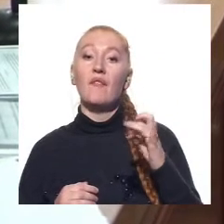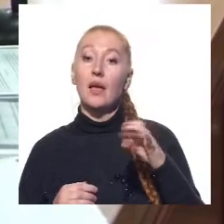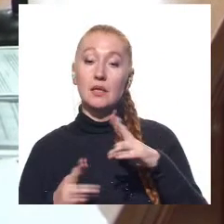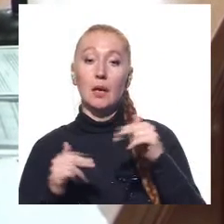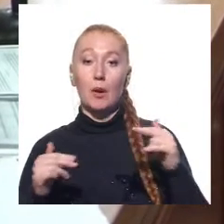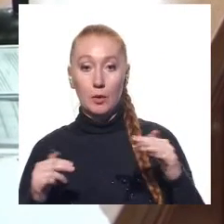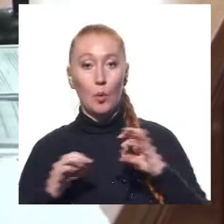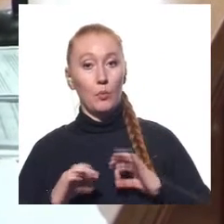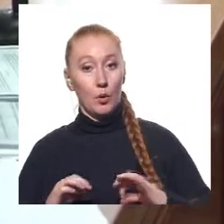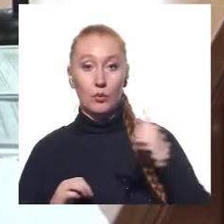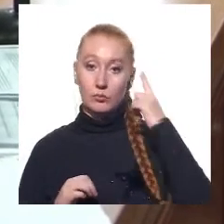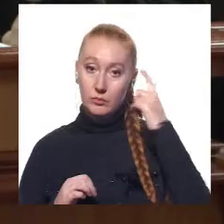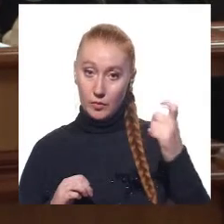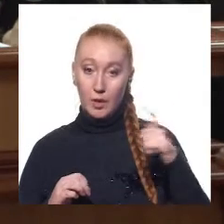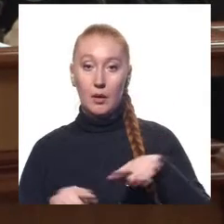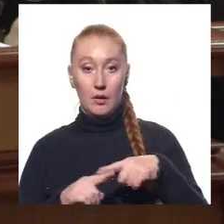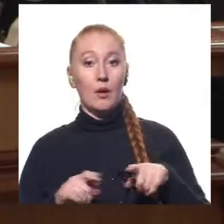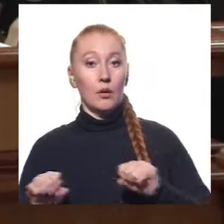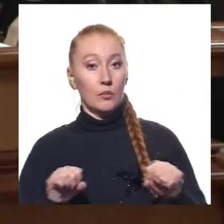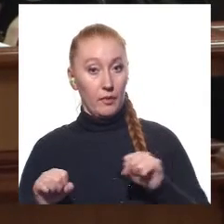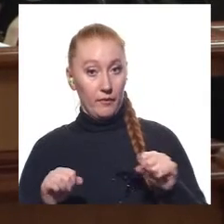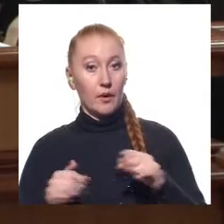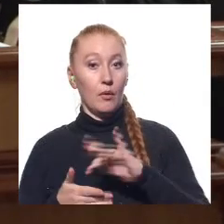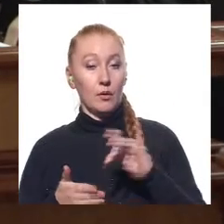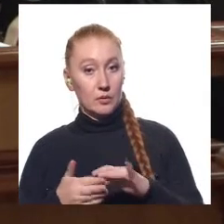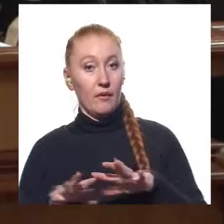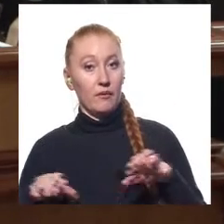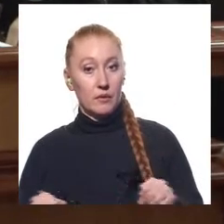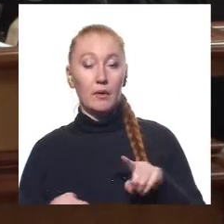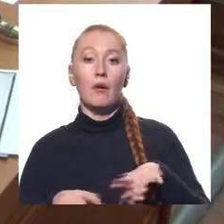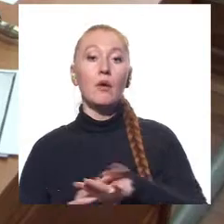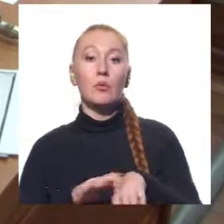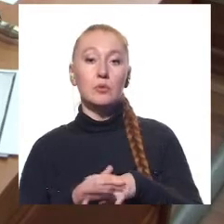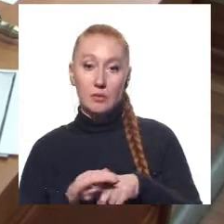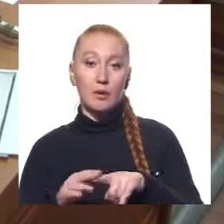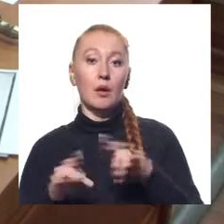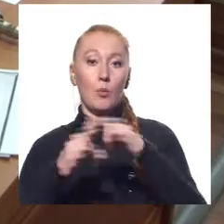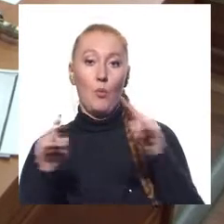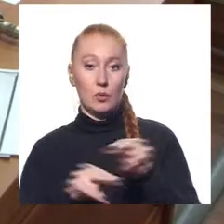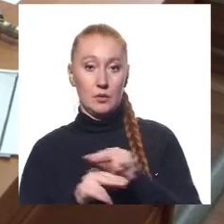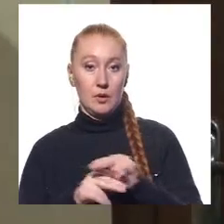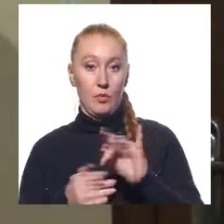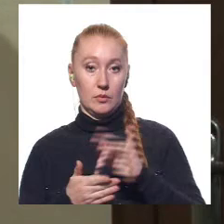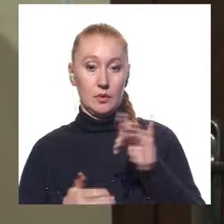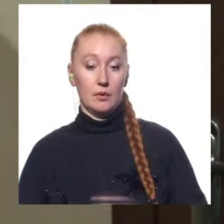Дніпропетровська обласна прокуратура оголосила чиновникам міської ради підозру у розкраданні грошей під час ремонту центрального